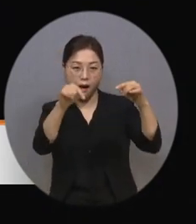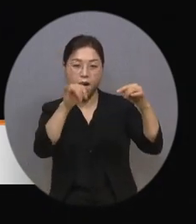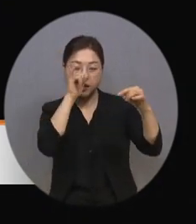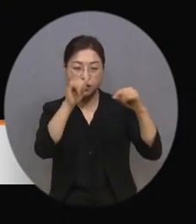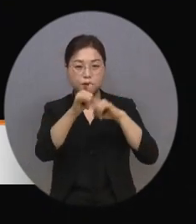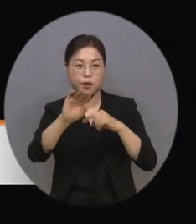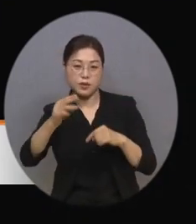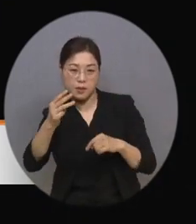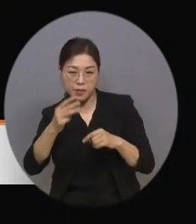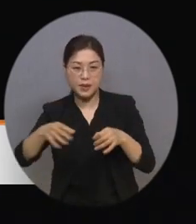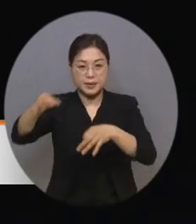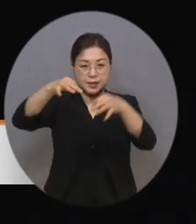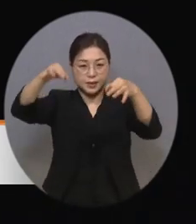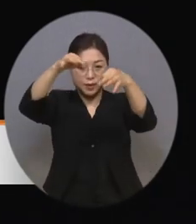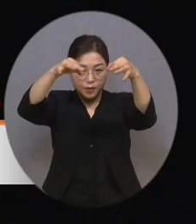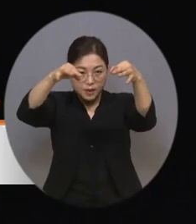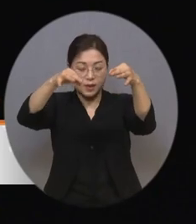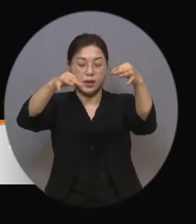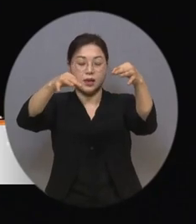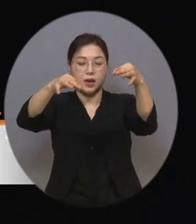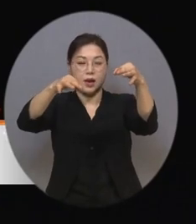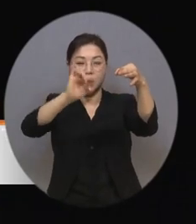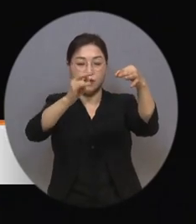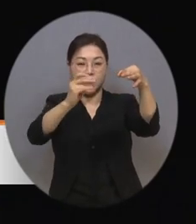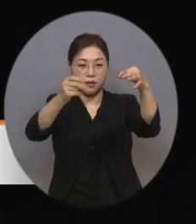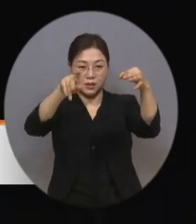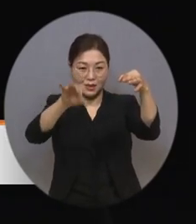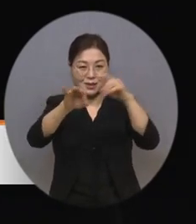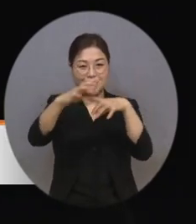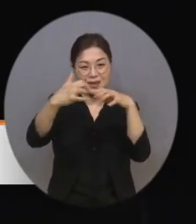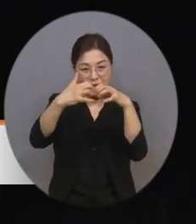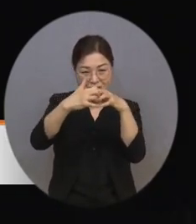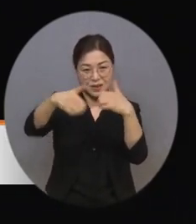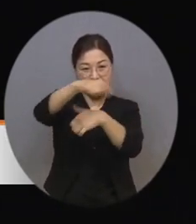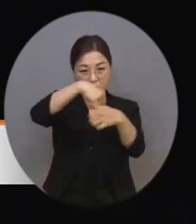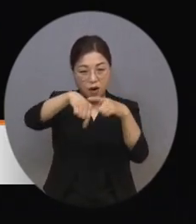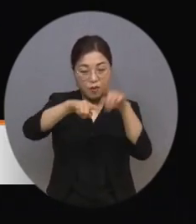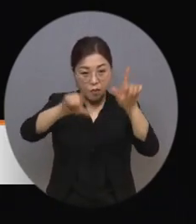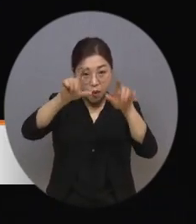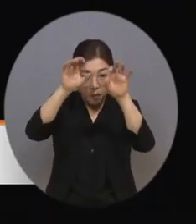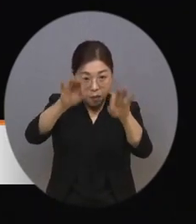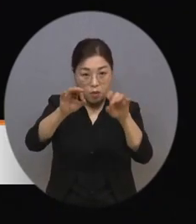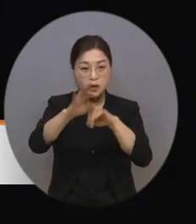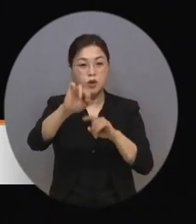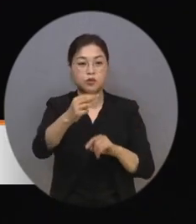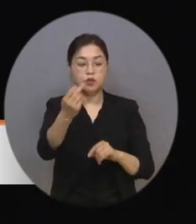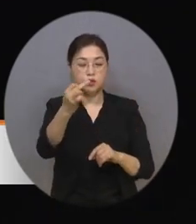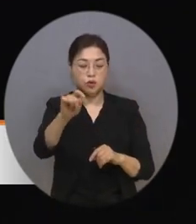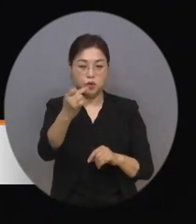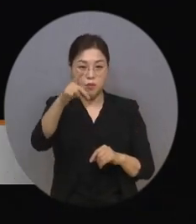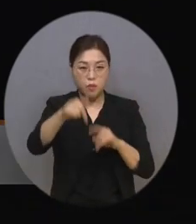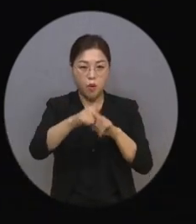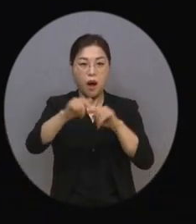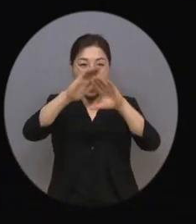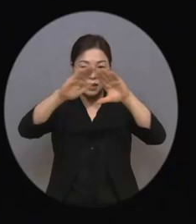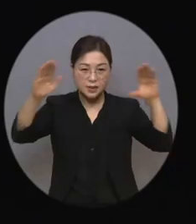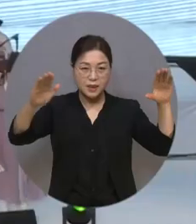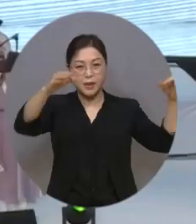드론이 명량대첩 일자진의 모습을 실제처럼 연출한 드론쇼가 울돌목 해상을 화려하게